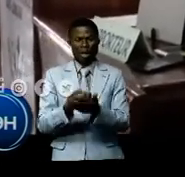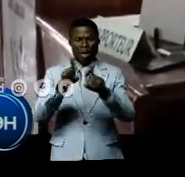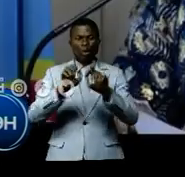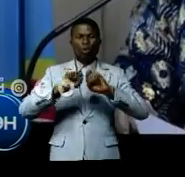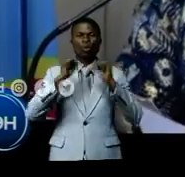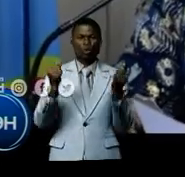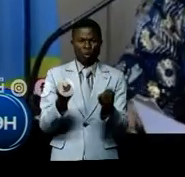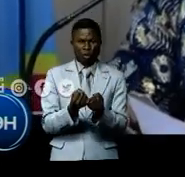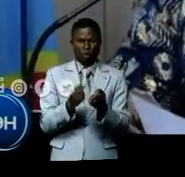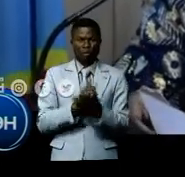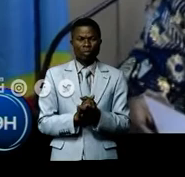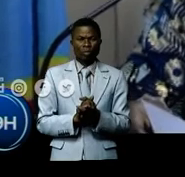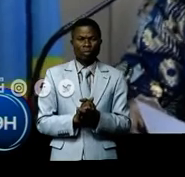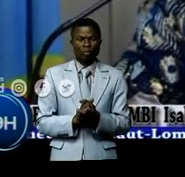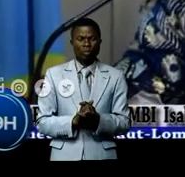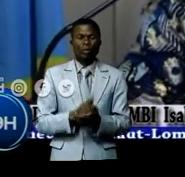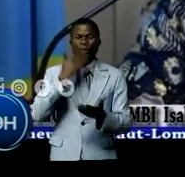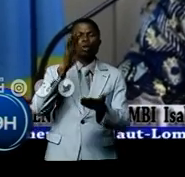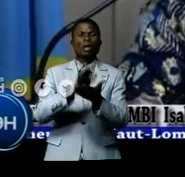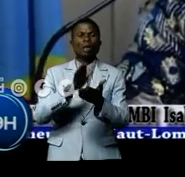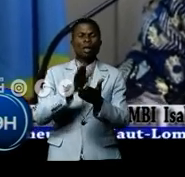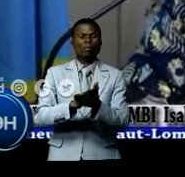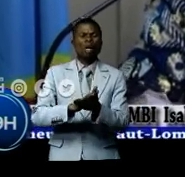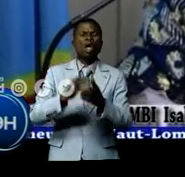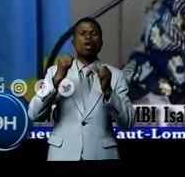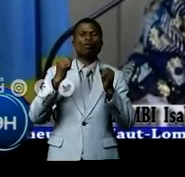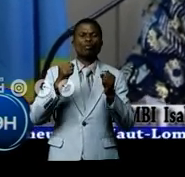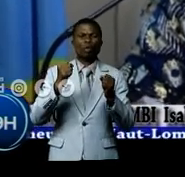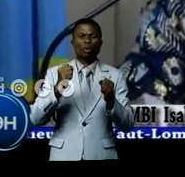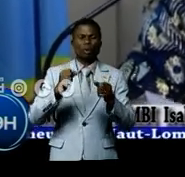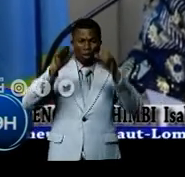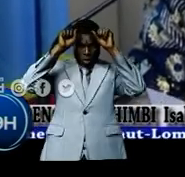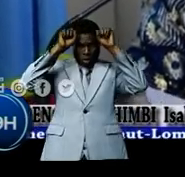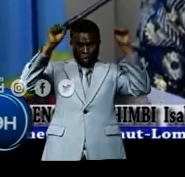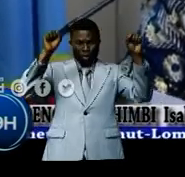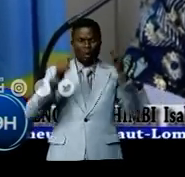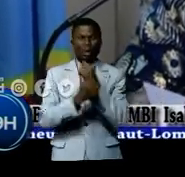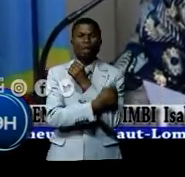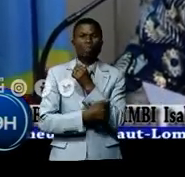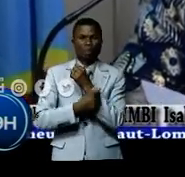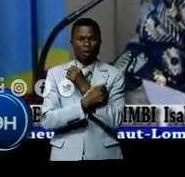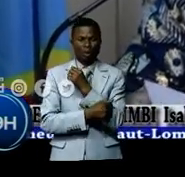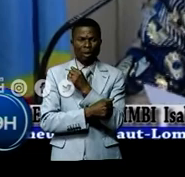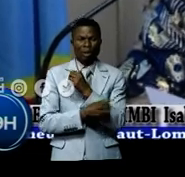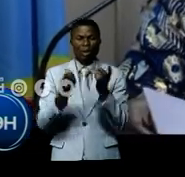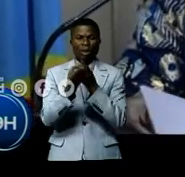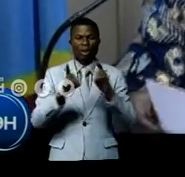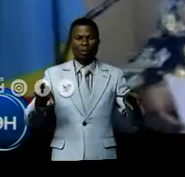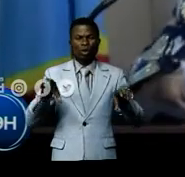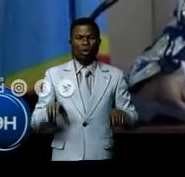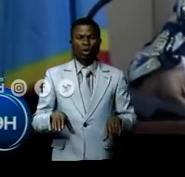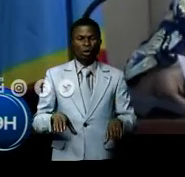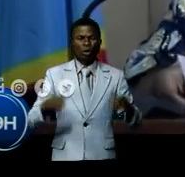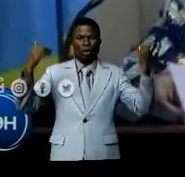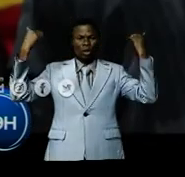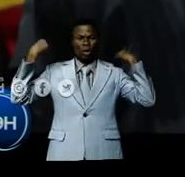sociale. Et un vibrant hommage le plus déférent au président de la République démocratique du Congo et